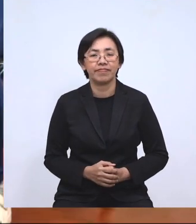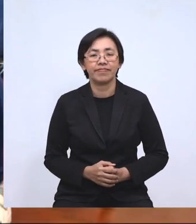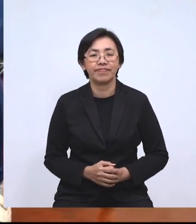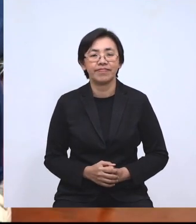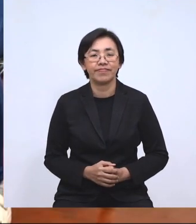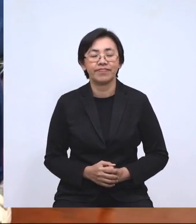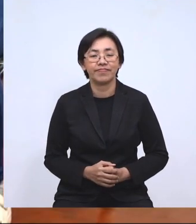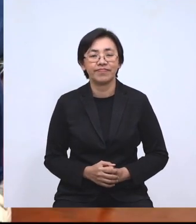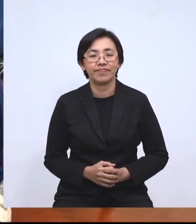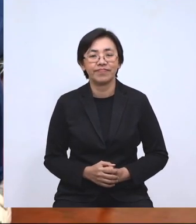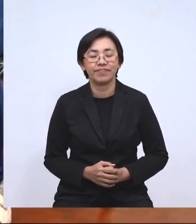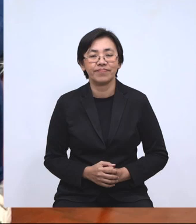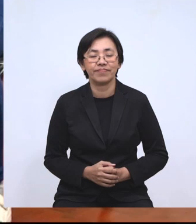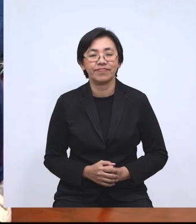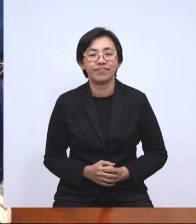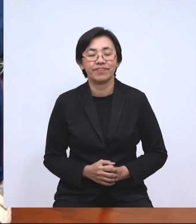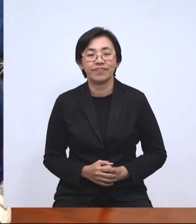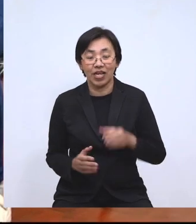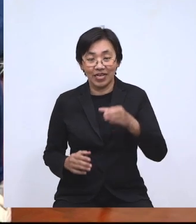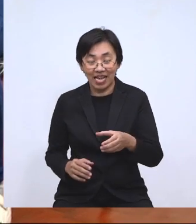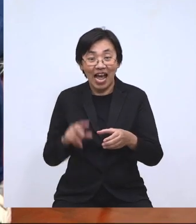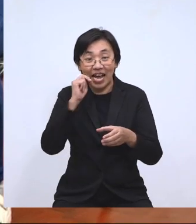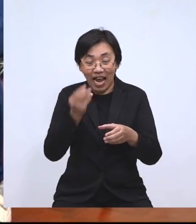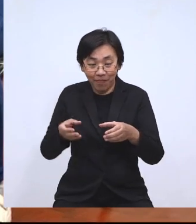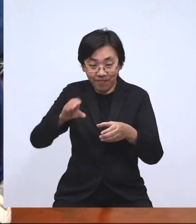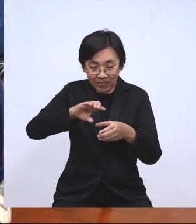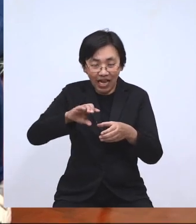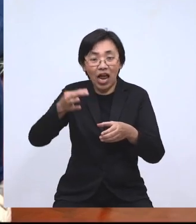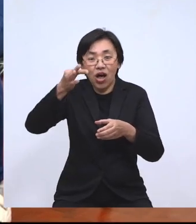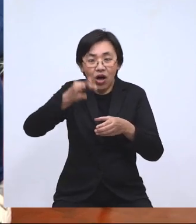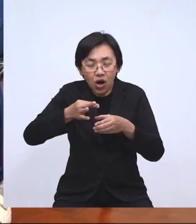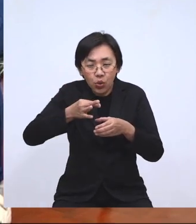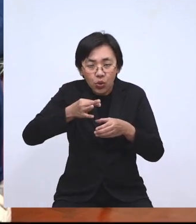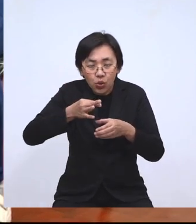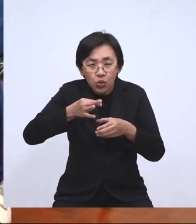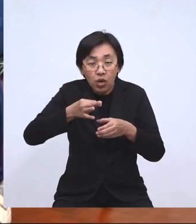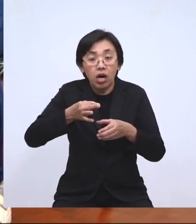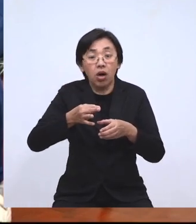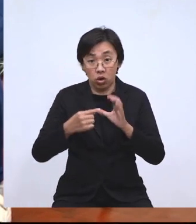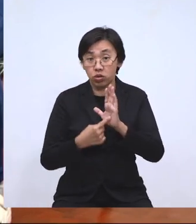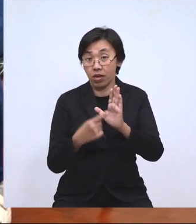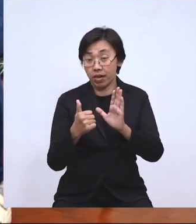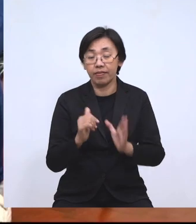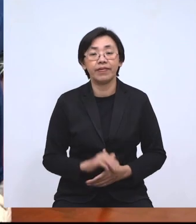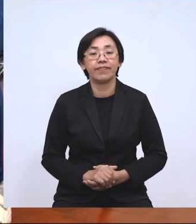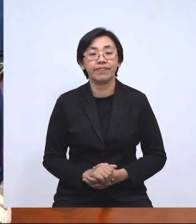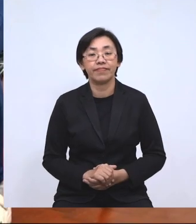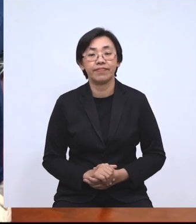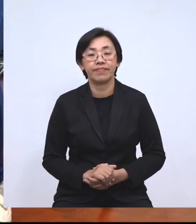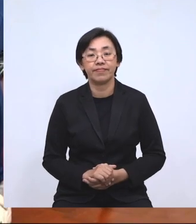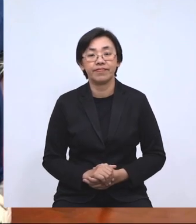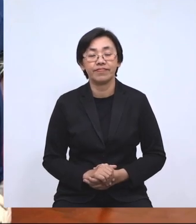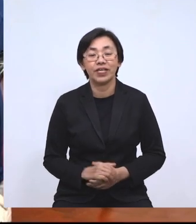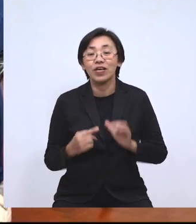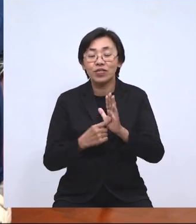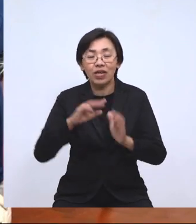นะคะเอาเป็นหลอดนะทีนี้ดื่มน้ำด้วยใช้หลอดพี่มอสครับพี่มอสเดี๋ยวมอสโชว์ได้ไหมครับดื่มน้ำด้วยใช้หลอด